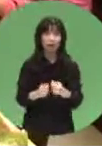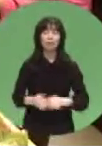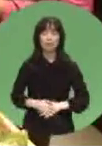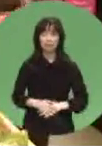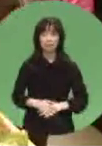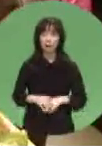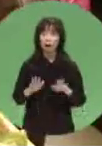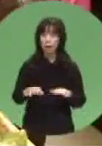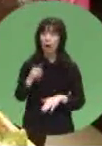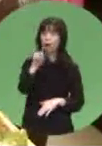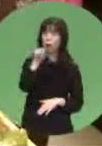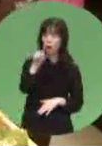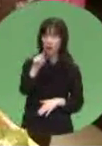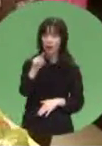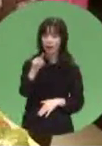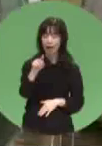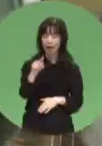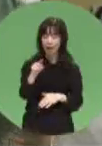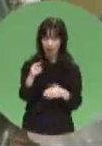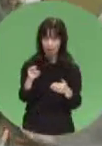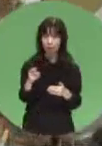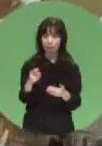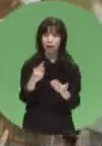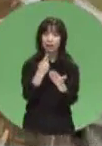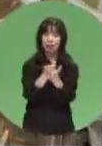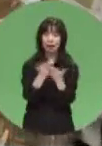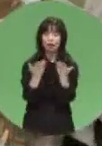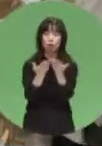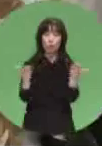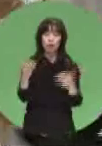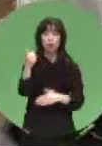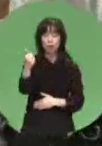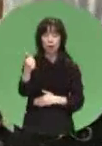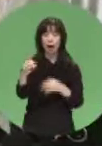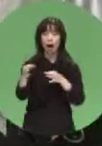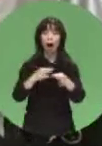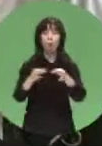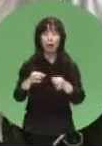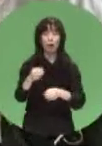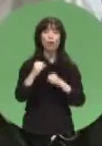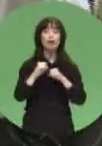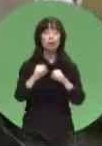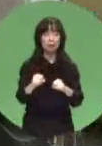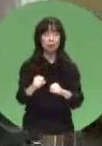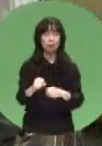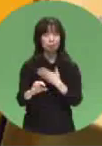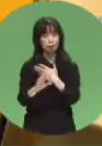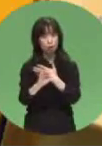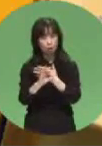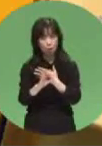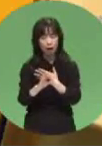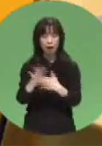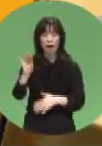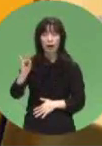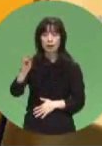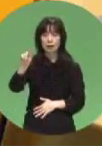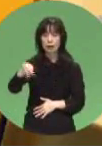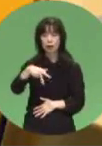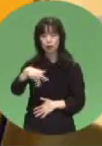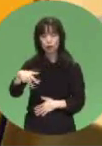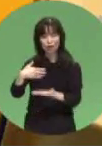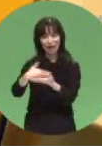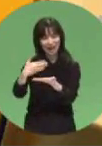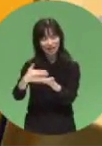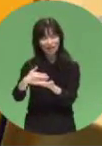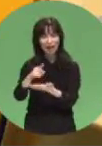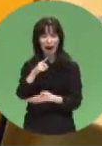前の方で直接出店者さんがお客様に商品販売してるんですけども、 はい、 例えばチーズケーキですとか。 チーズケーキ、 は